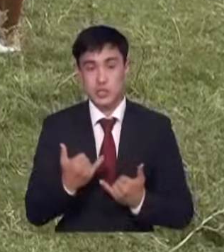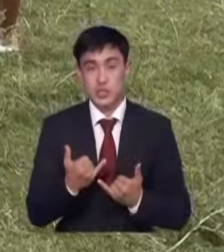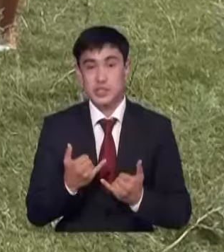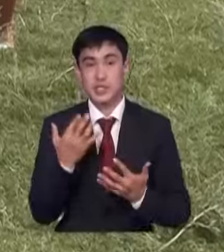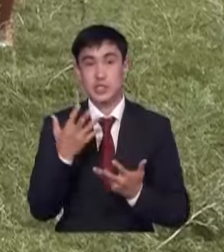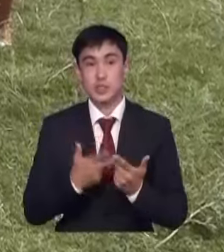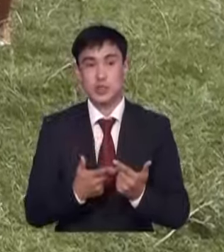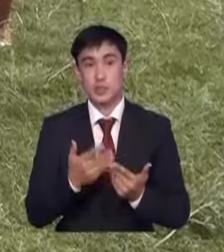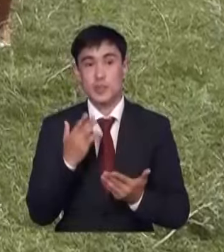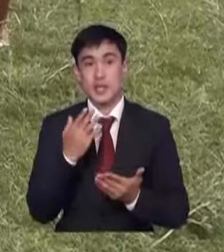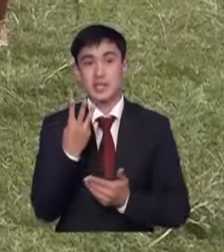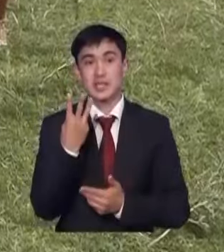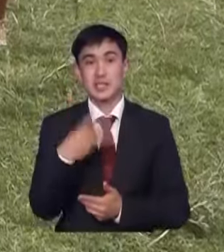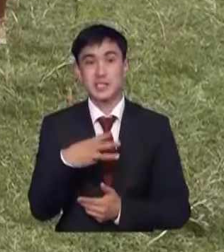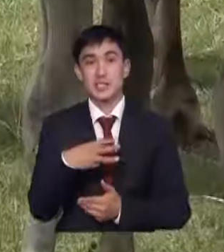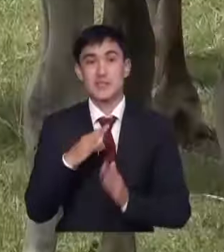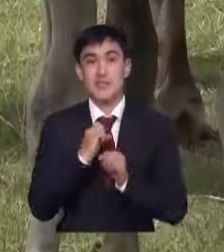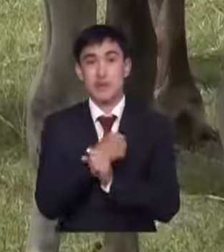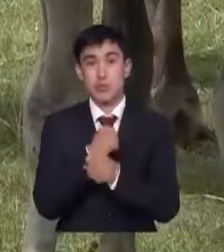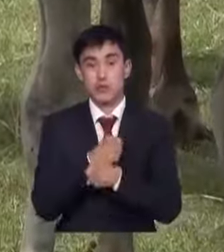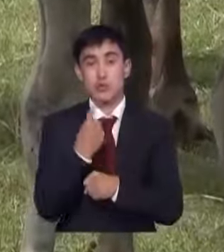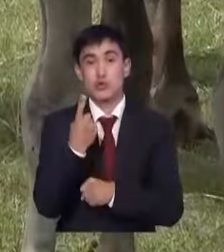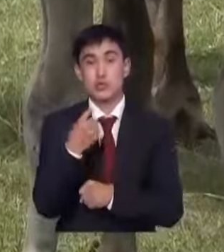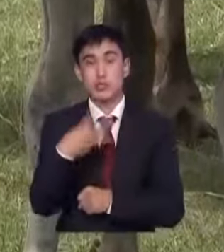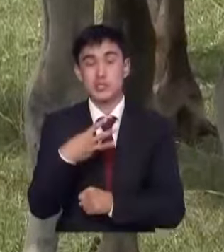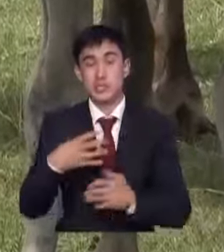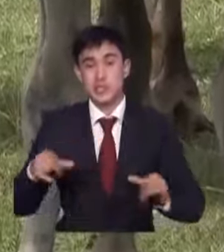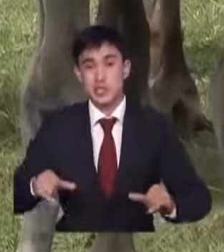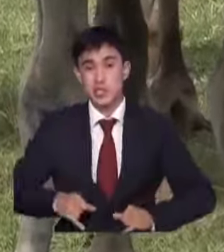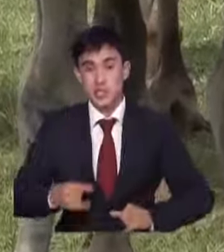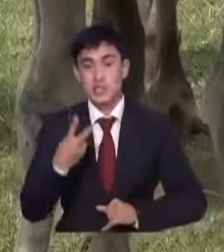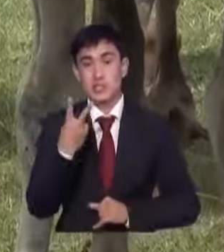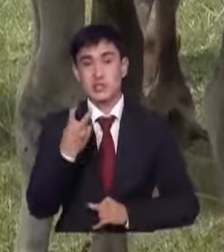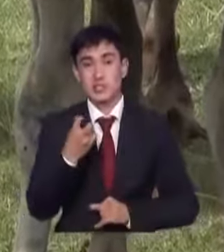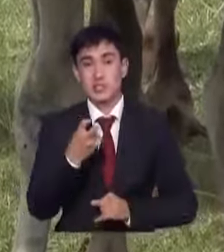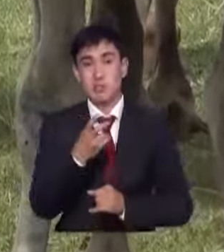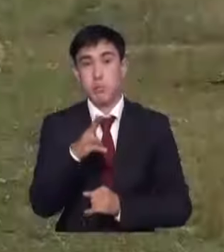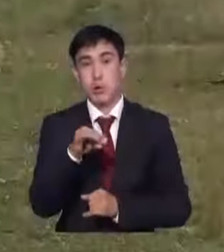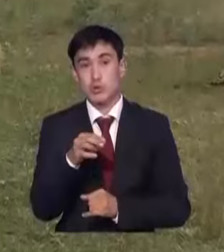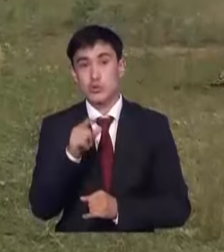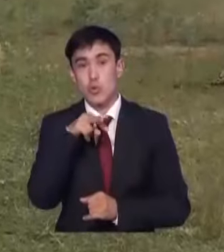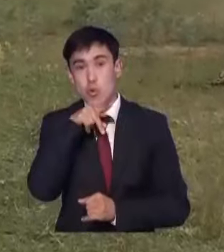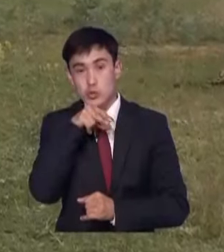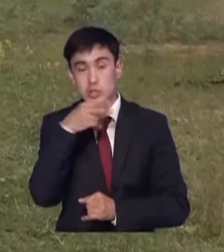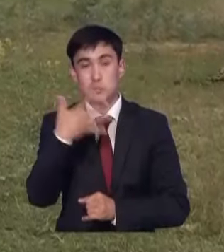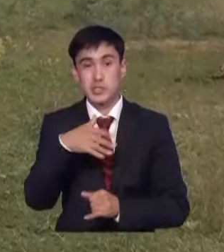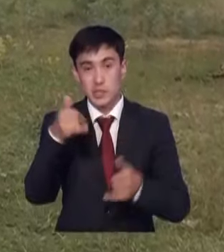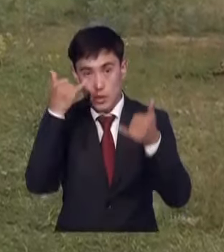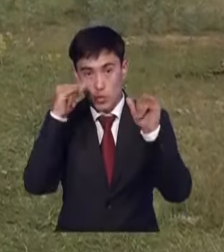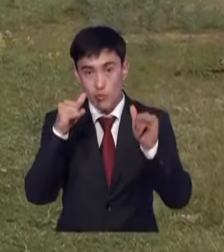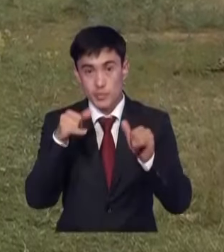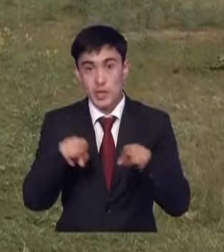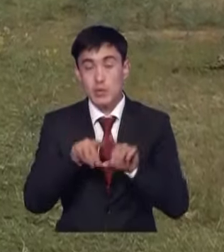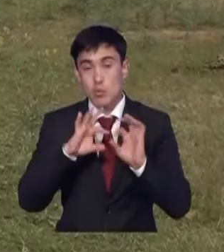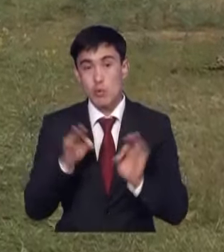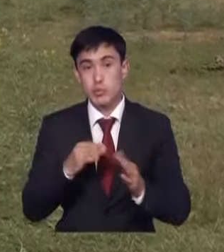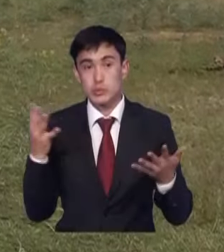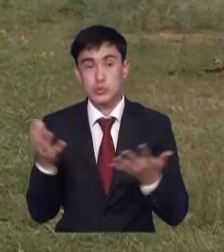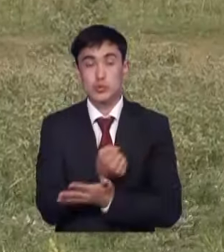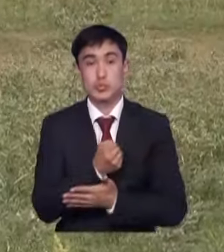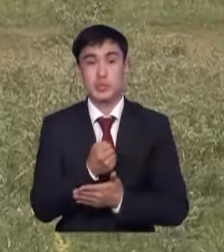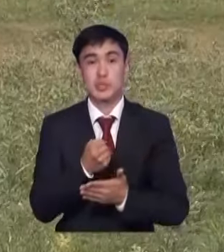на счету у фермера 30 верблюдов, 150 голов лошадей, 200 породистых коз и 50 коров. Таким образом, он достиг